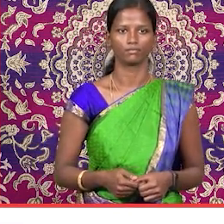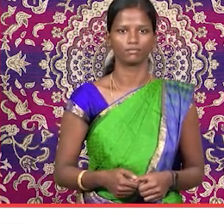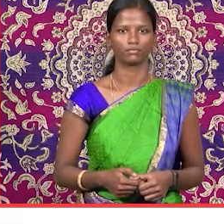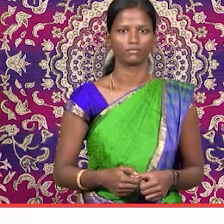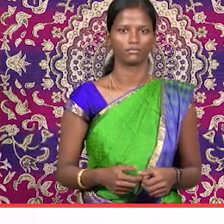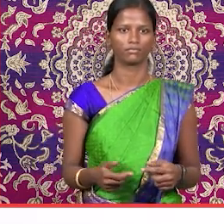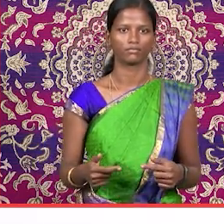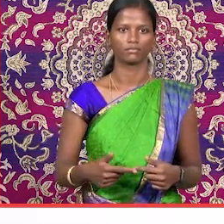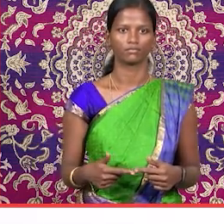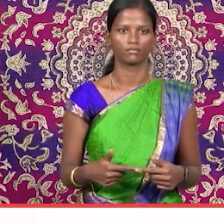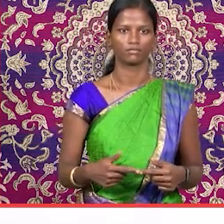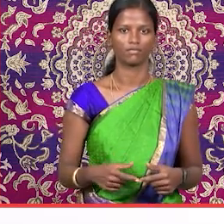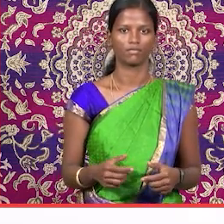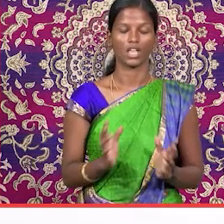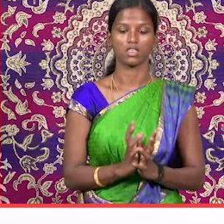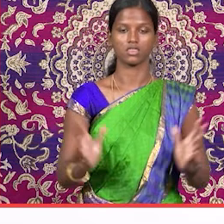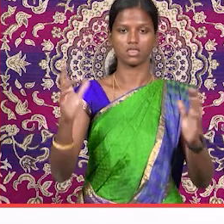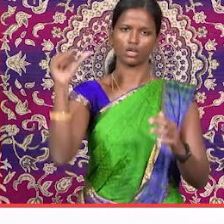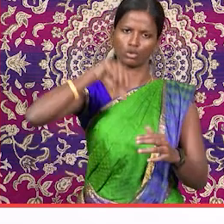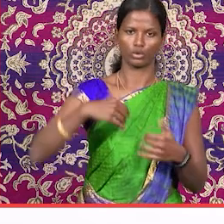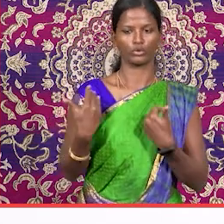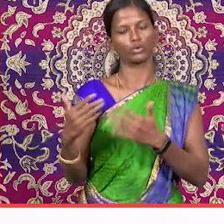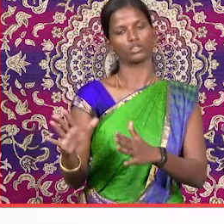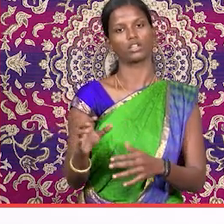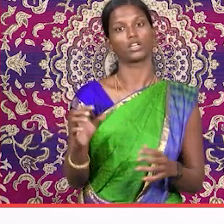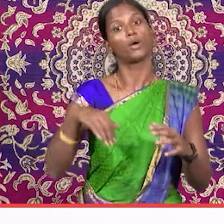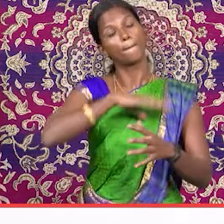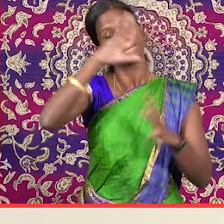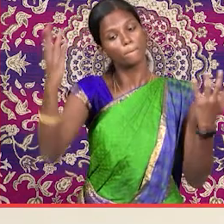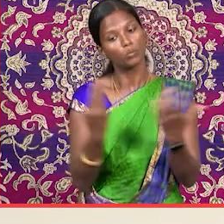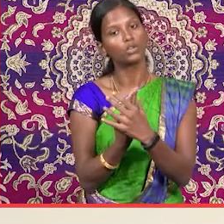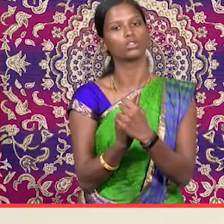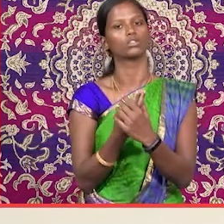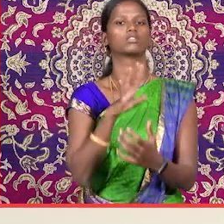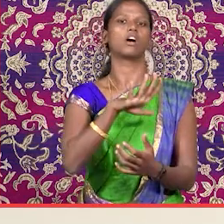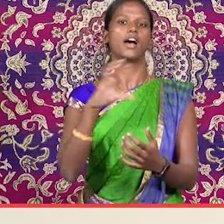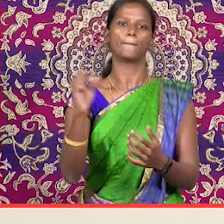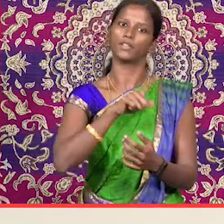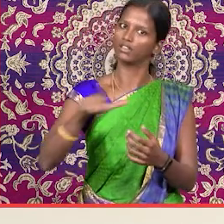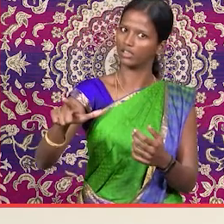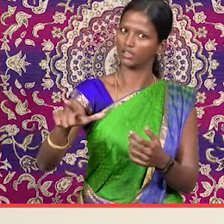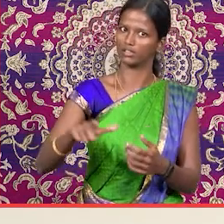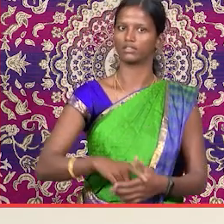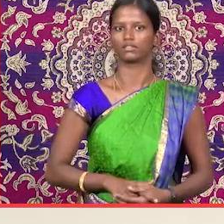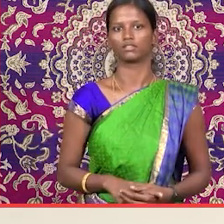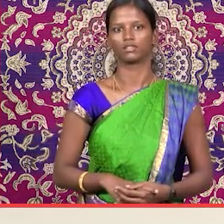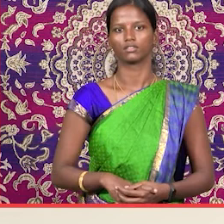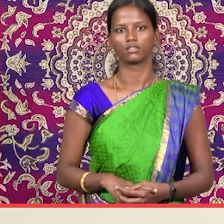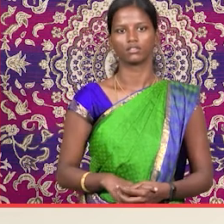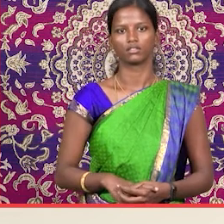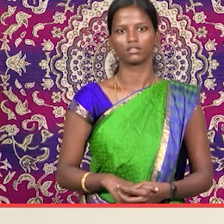இப்போ நம்ம என்ன எழுதிக்கலாங்கன்னா தண்ணி தொட்டியின் கொள்ளளவு அவங்க கொடுத்துட்டாங்க, எவ்வளோ? 50 லிட்டர் கொள்ளளவு.